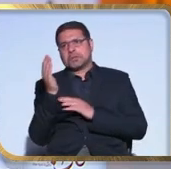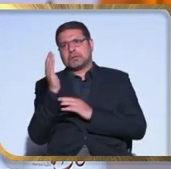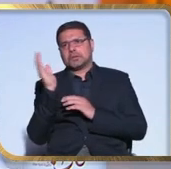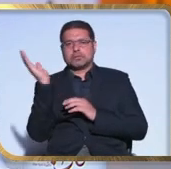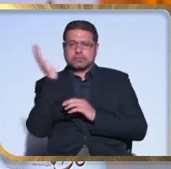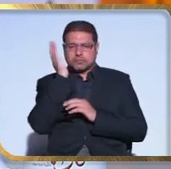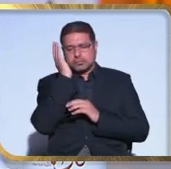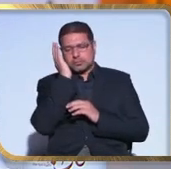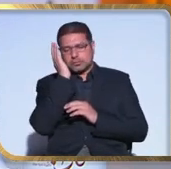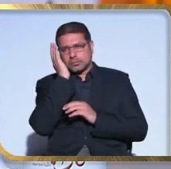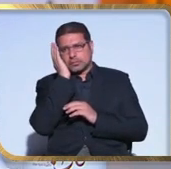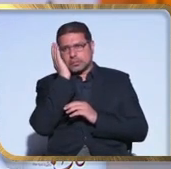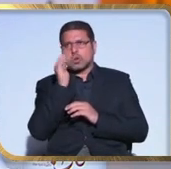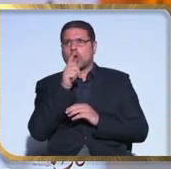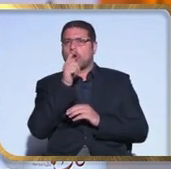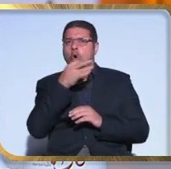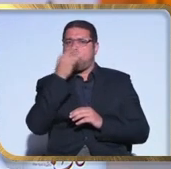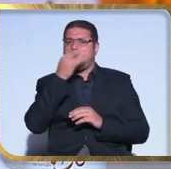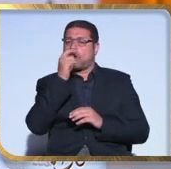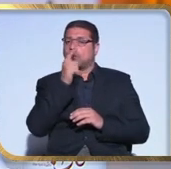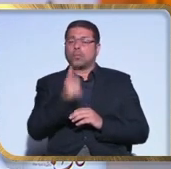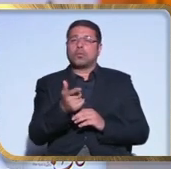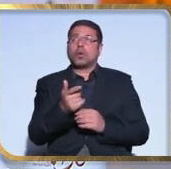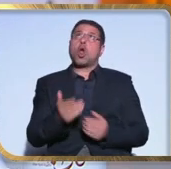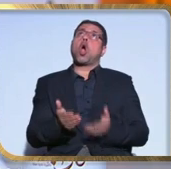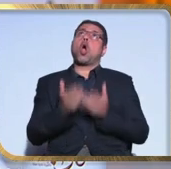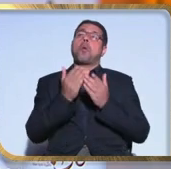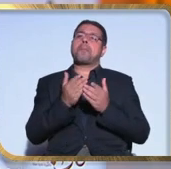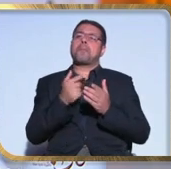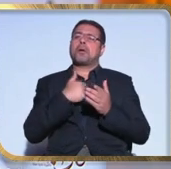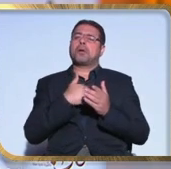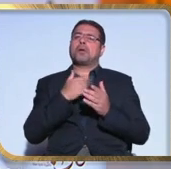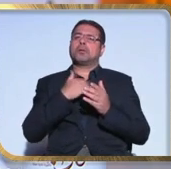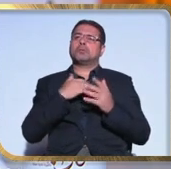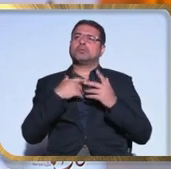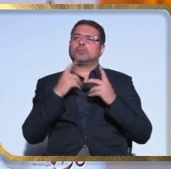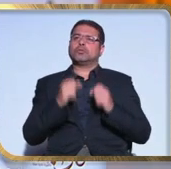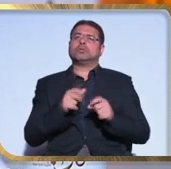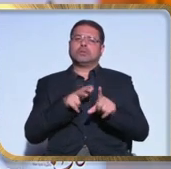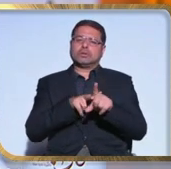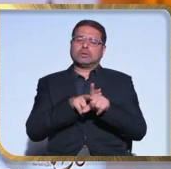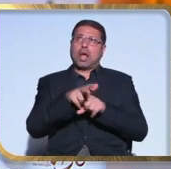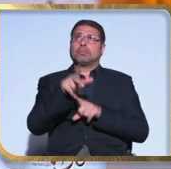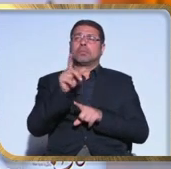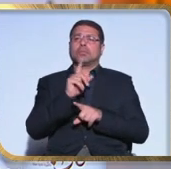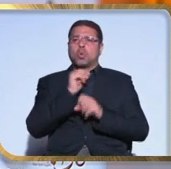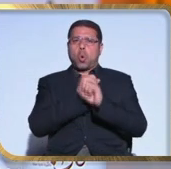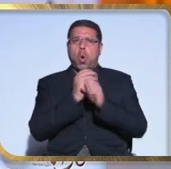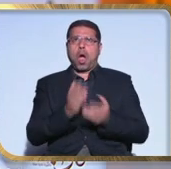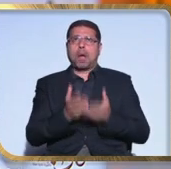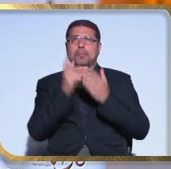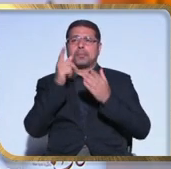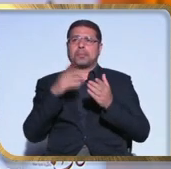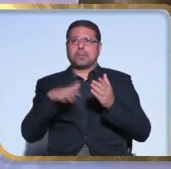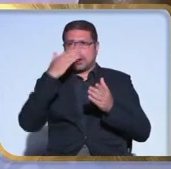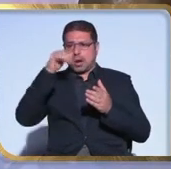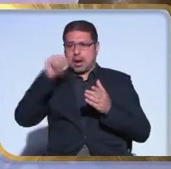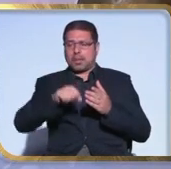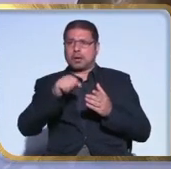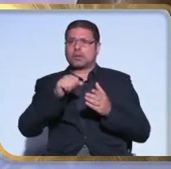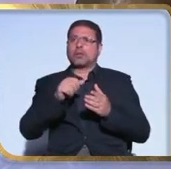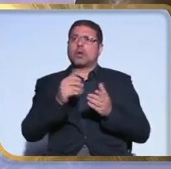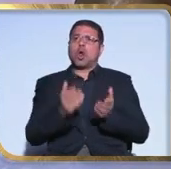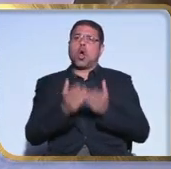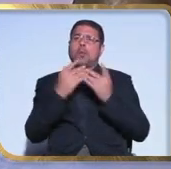تحت خده ثم يقول اللهم قني عذابك يوم تبعث عبادك